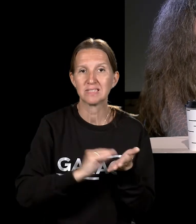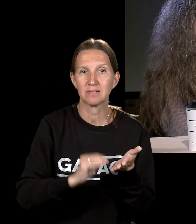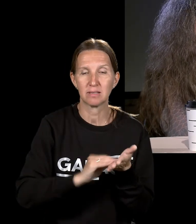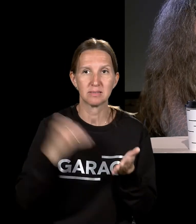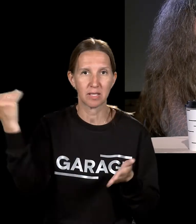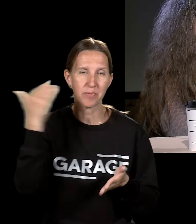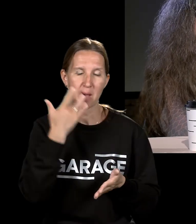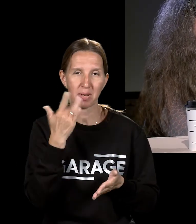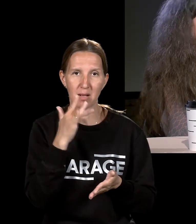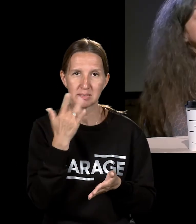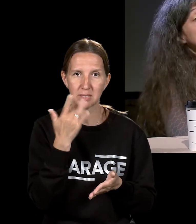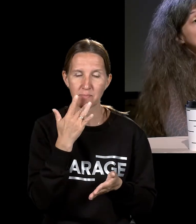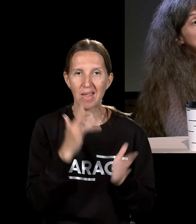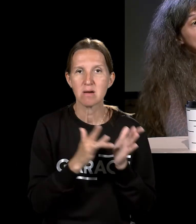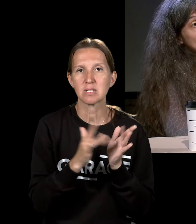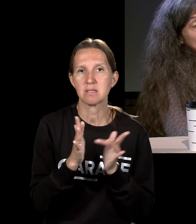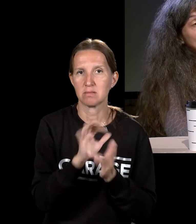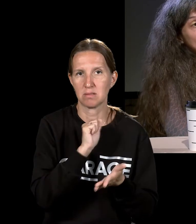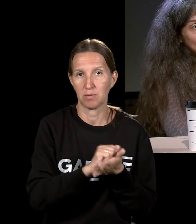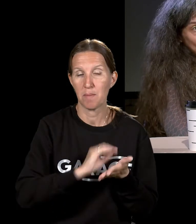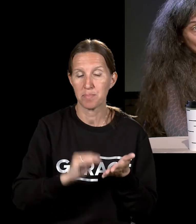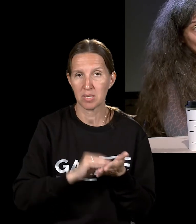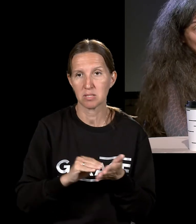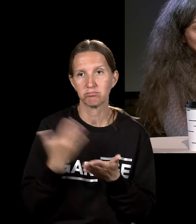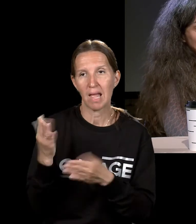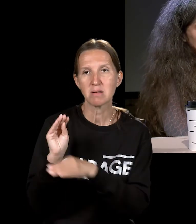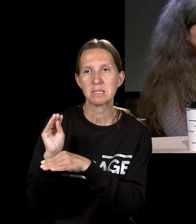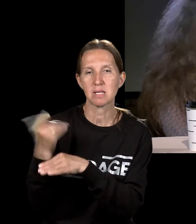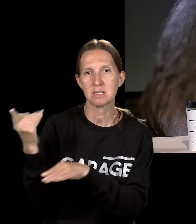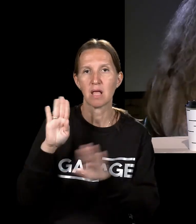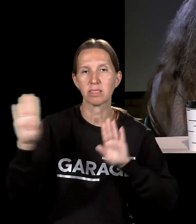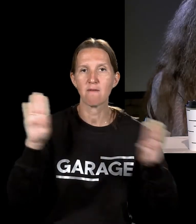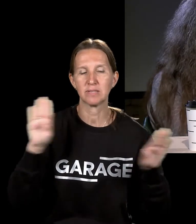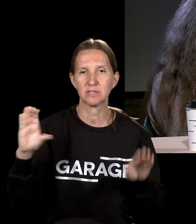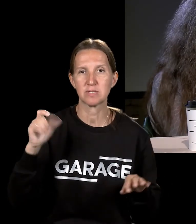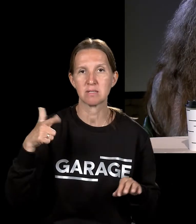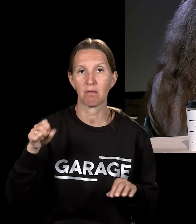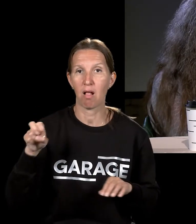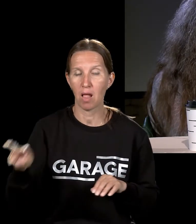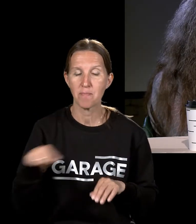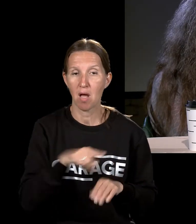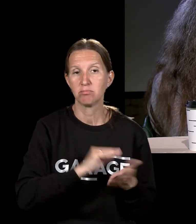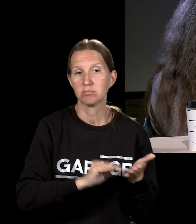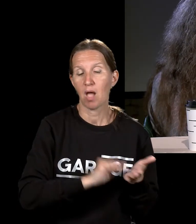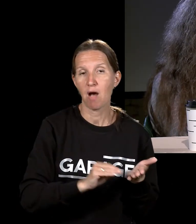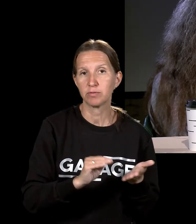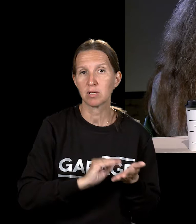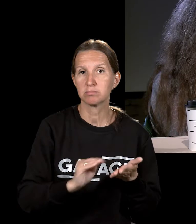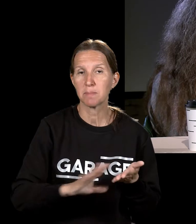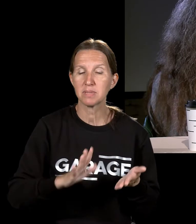американской христианской прессы. Это рецензия на выставку Сигала, где автор пишет, что